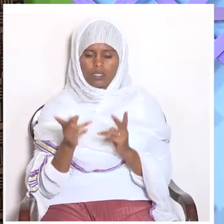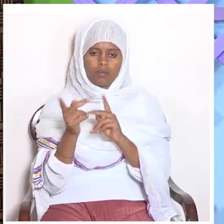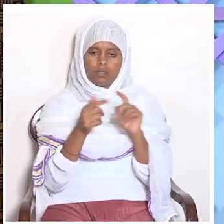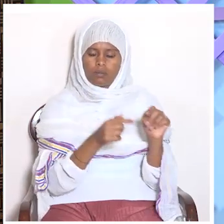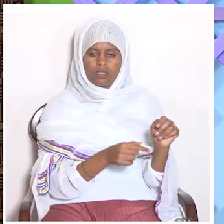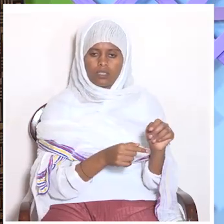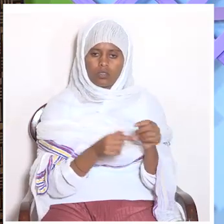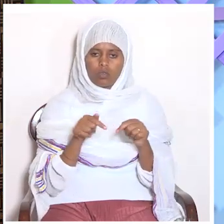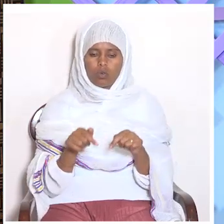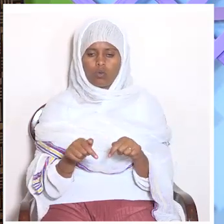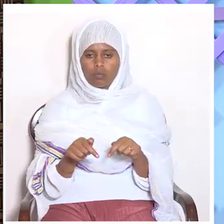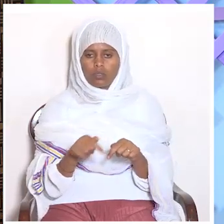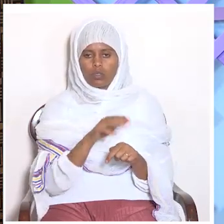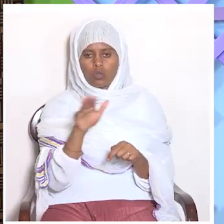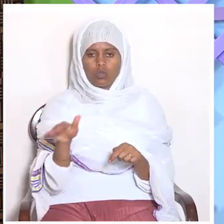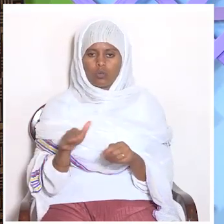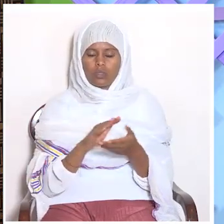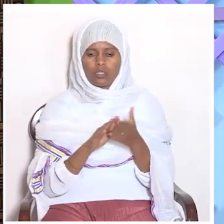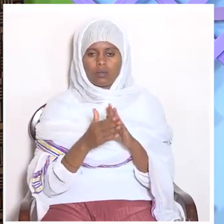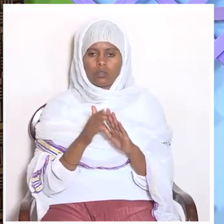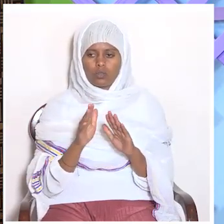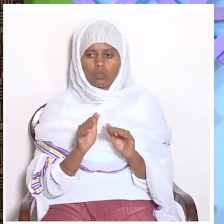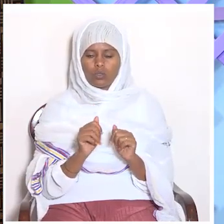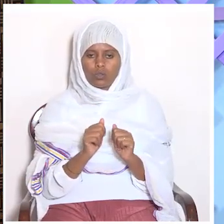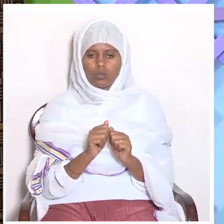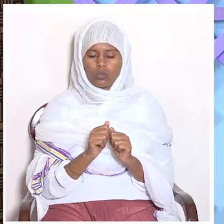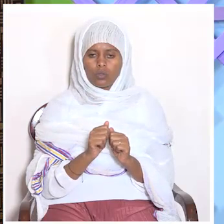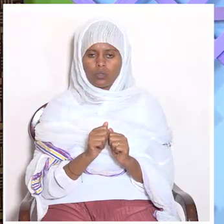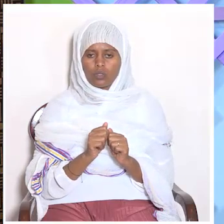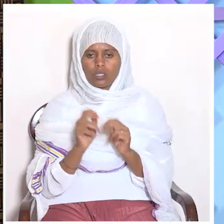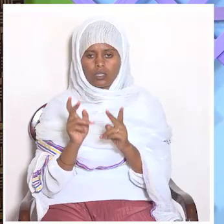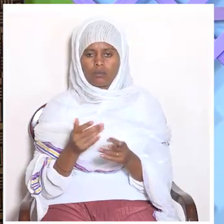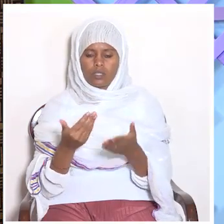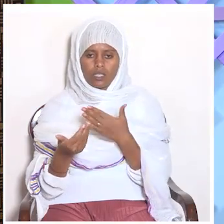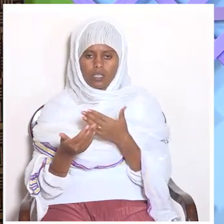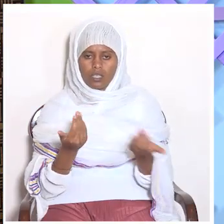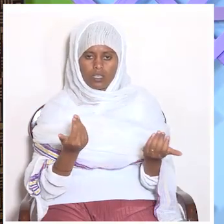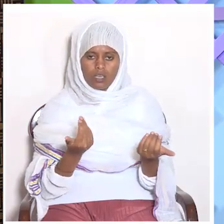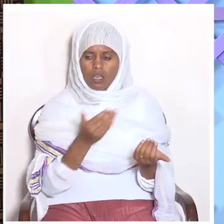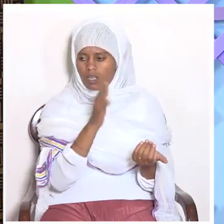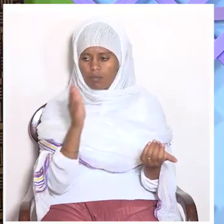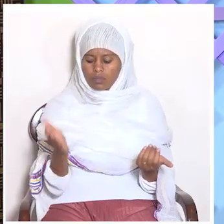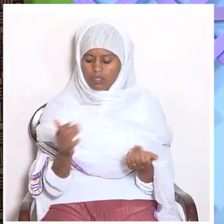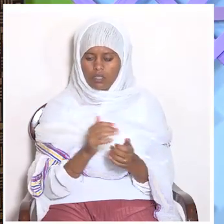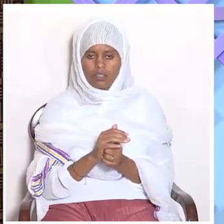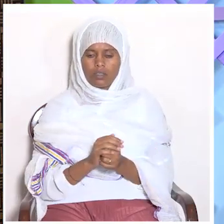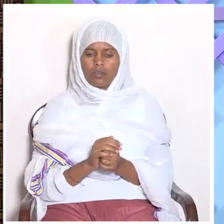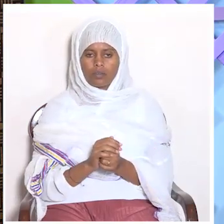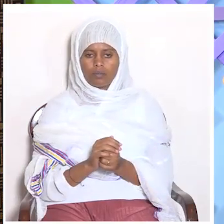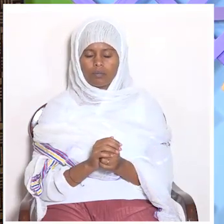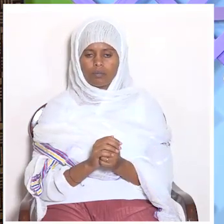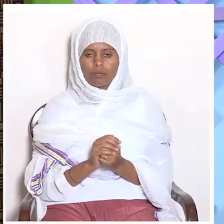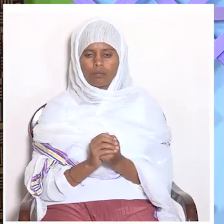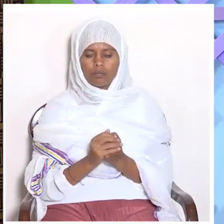كتبل كم زمسات لومي نتم زمدا زخونو نتم بيتسبا زخونو كوا خمزقرا تجيها خاب كرت فوتونا